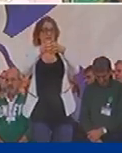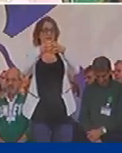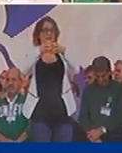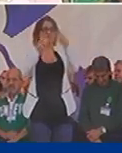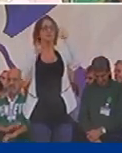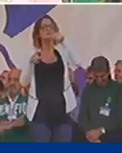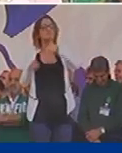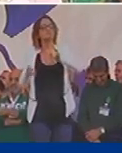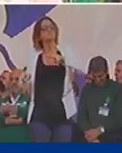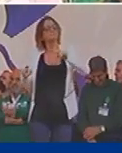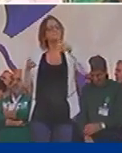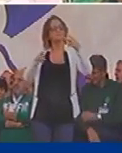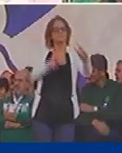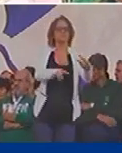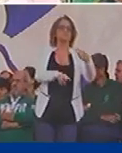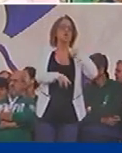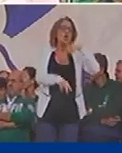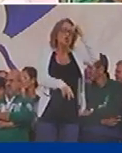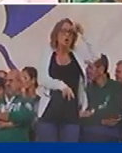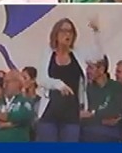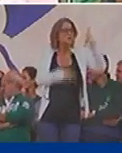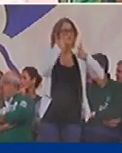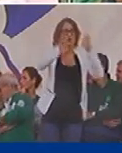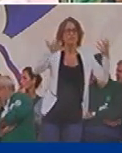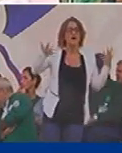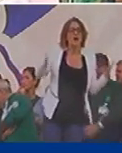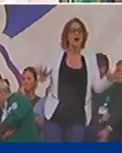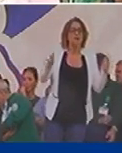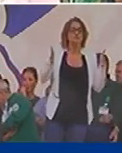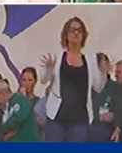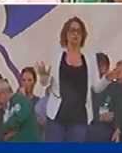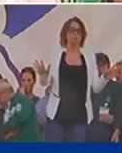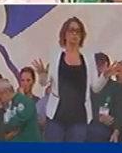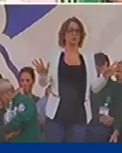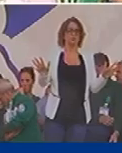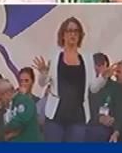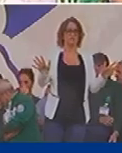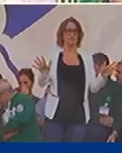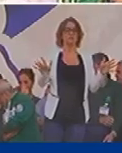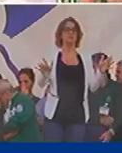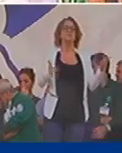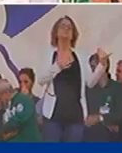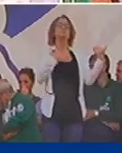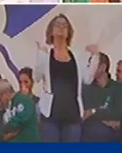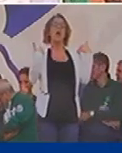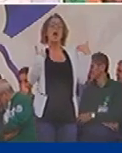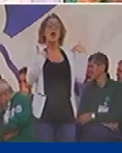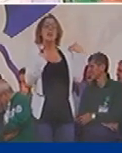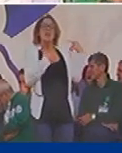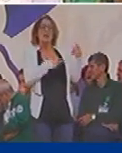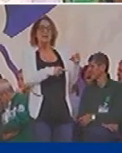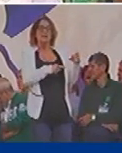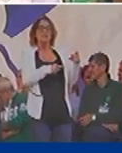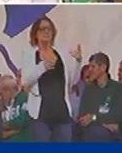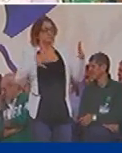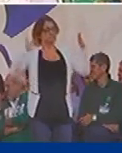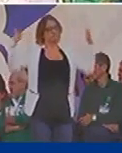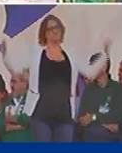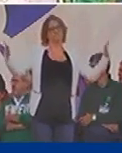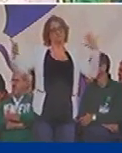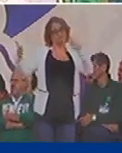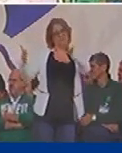E questo è un passaggio che io a Torino avevo fatto. Le spalle non sono larghissime. Io